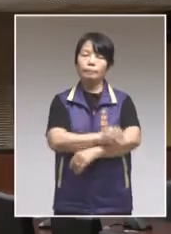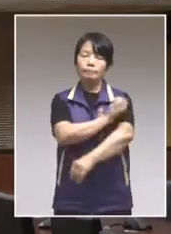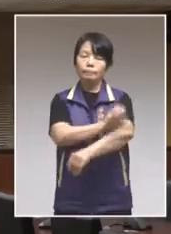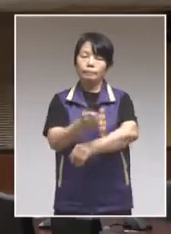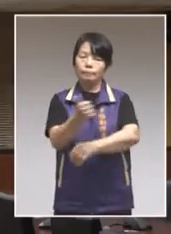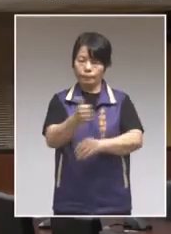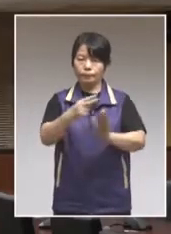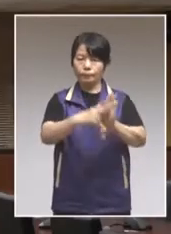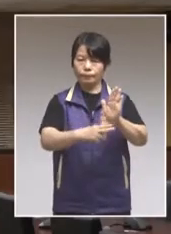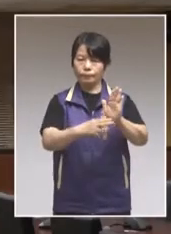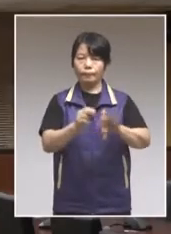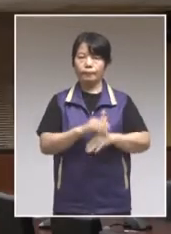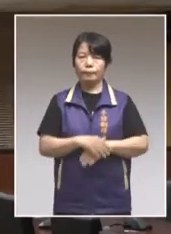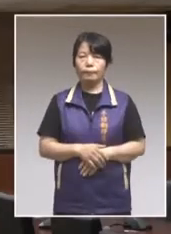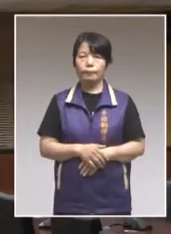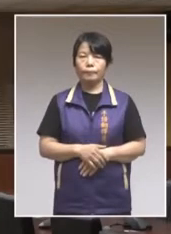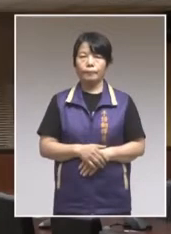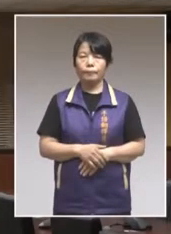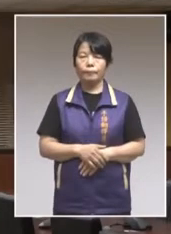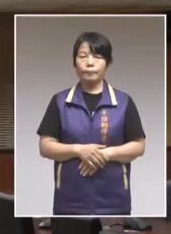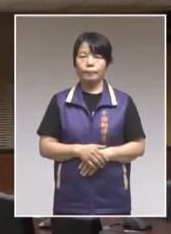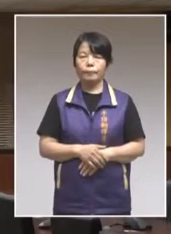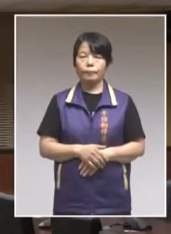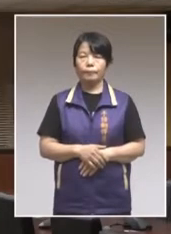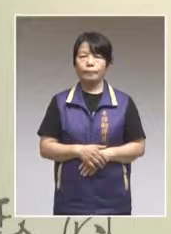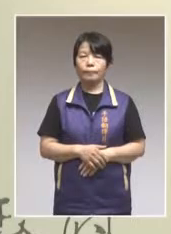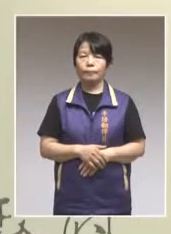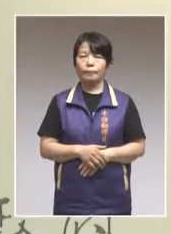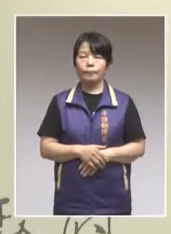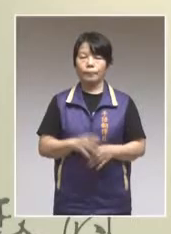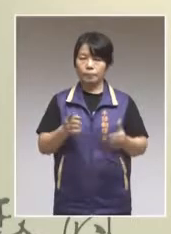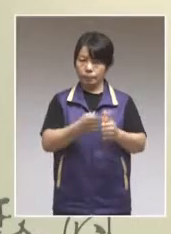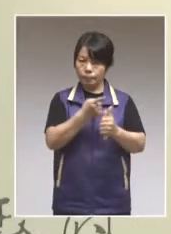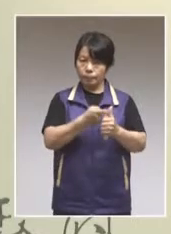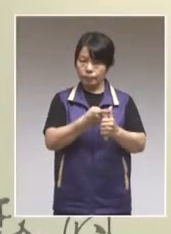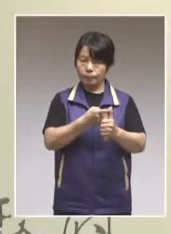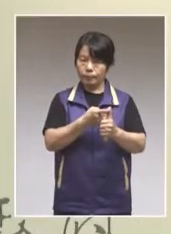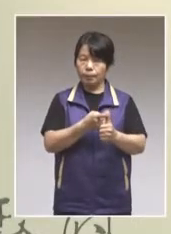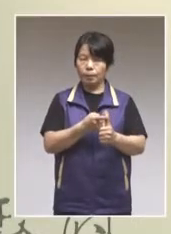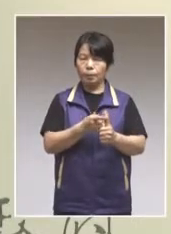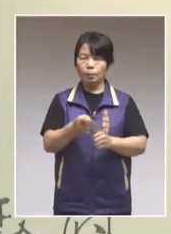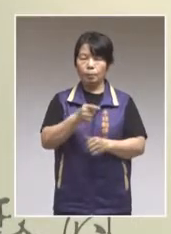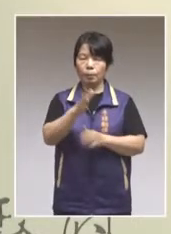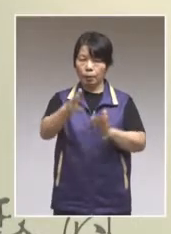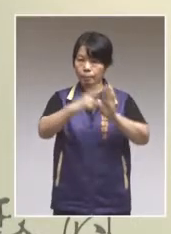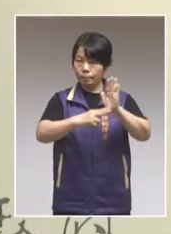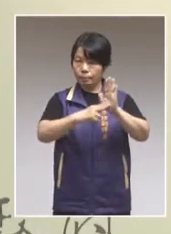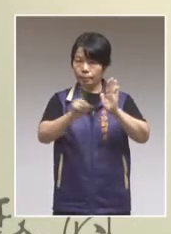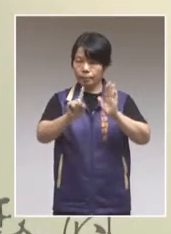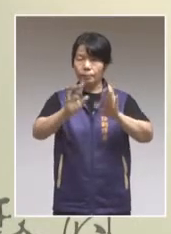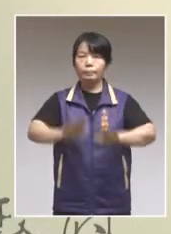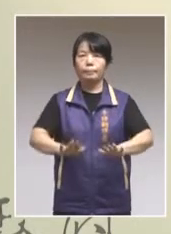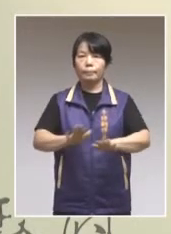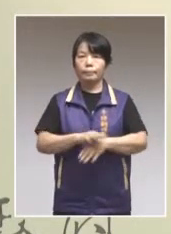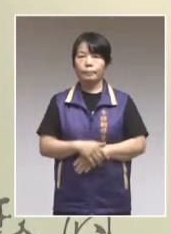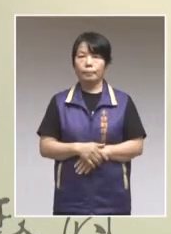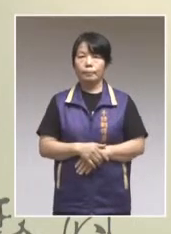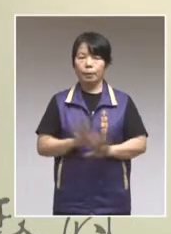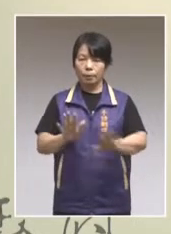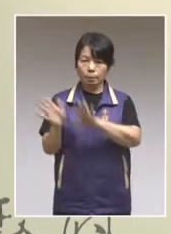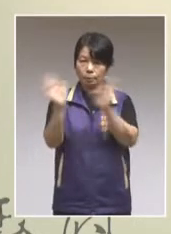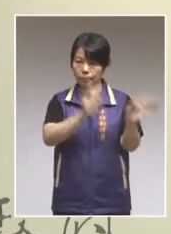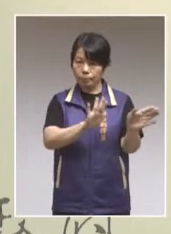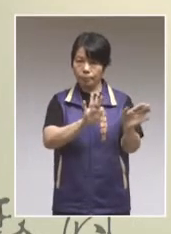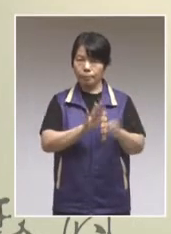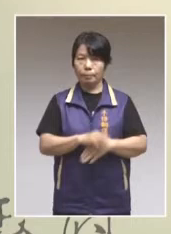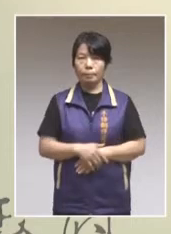明。 是，首先我想要说明的就是在目前的一个状况之下，